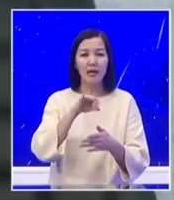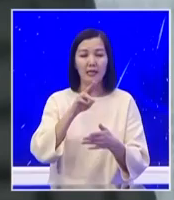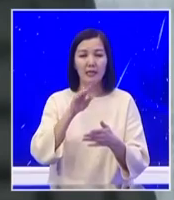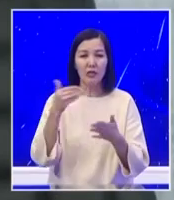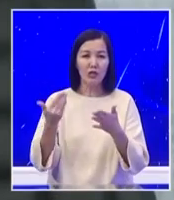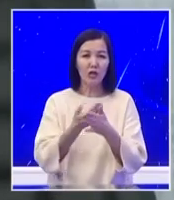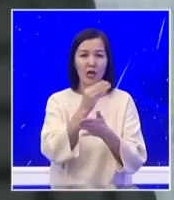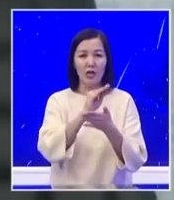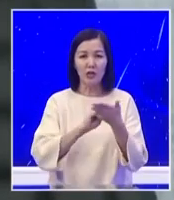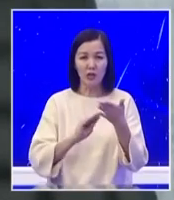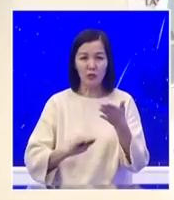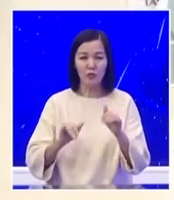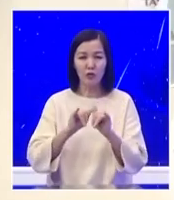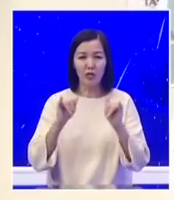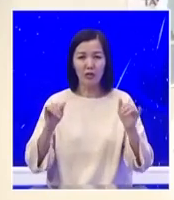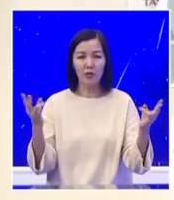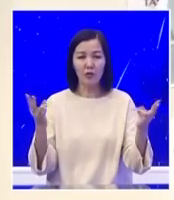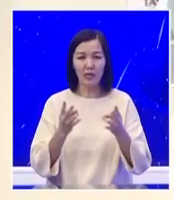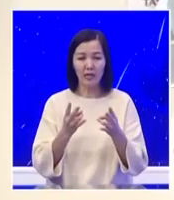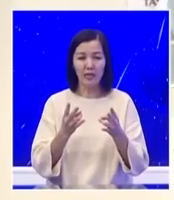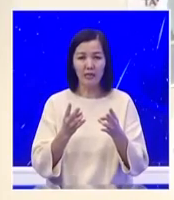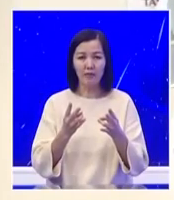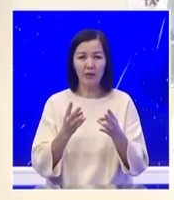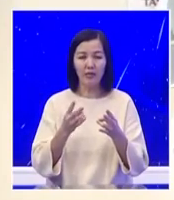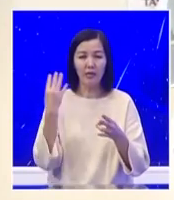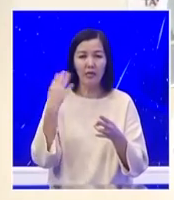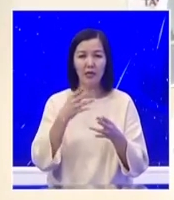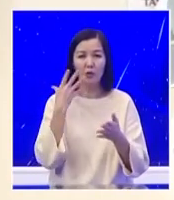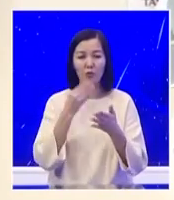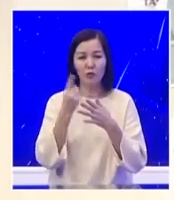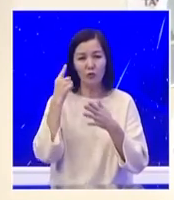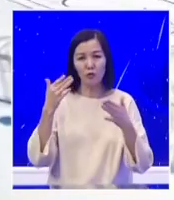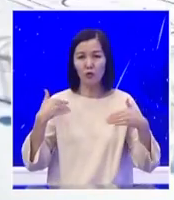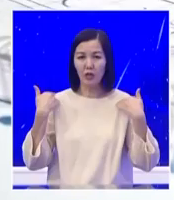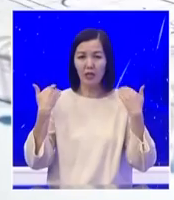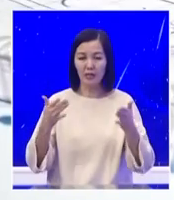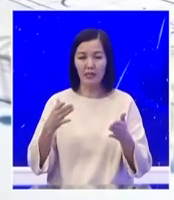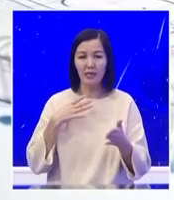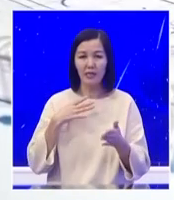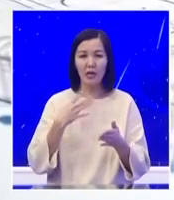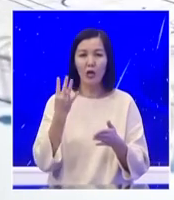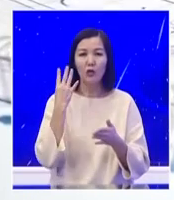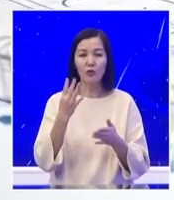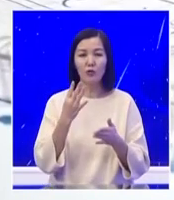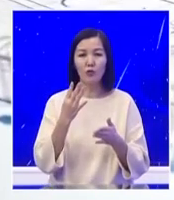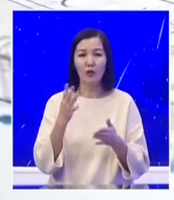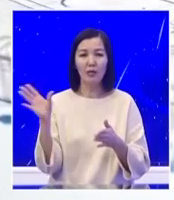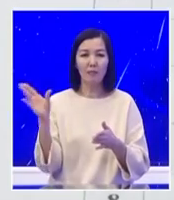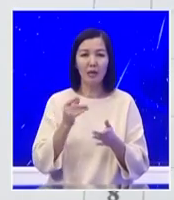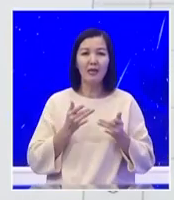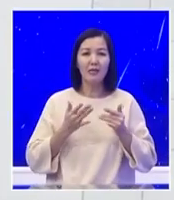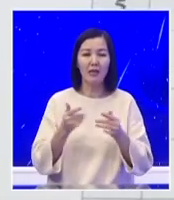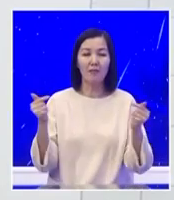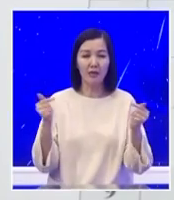тілі әліпбиін жетілдіру керек десімен, тілші ғалымдар 40-қа жуық өз ұсыныстарын тастапты. Оның 4-еуі ғана барлық талапқа